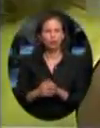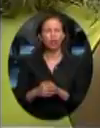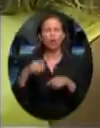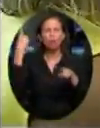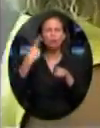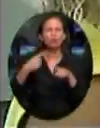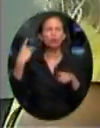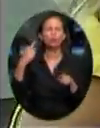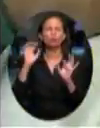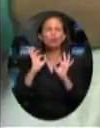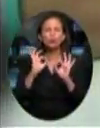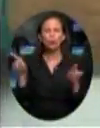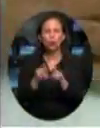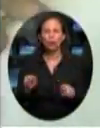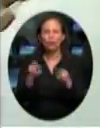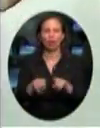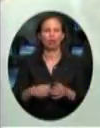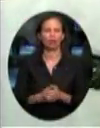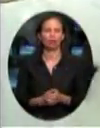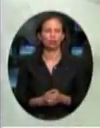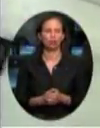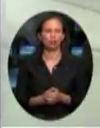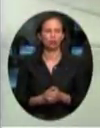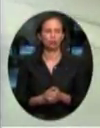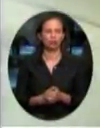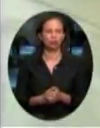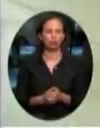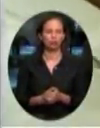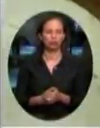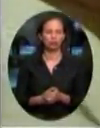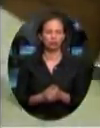ככה. רגע. אתם צועקים כמו בליכוד.